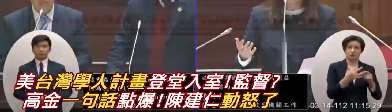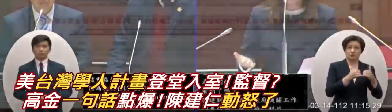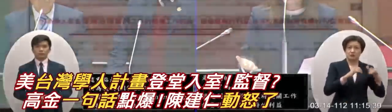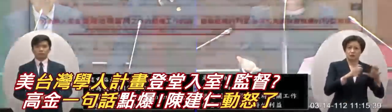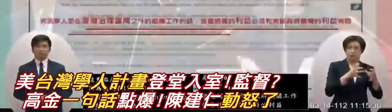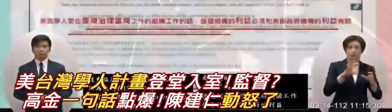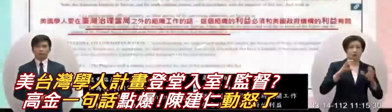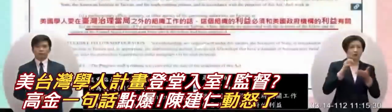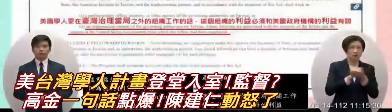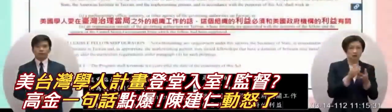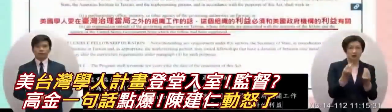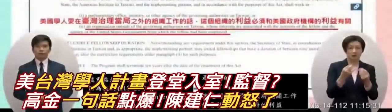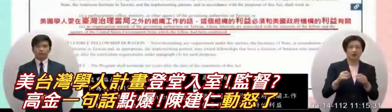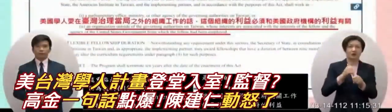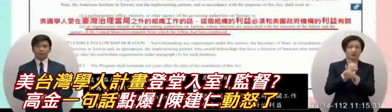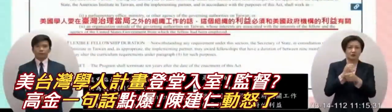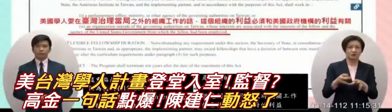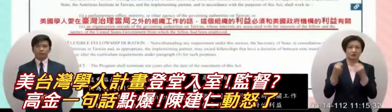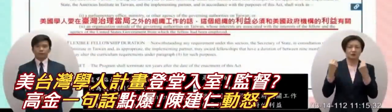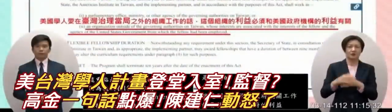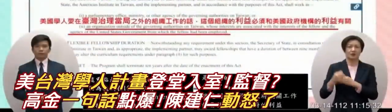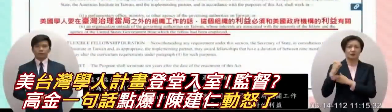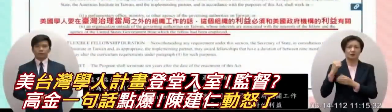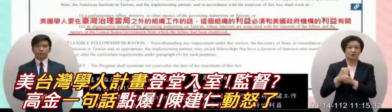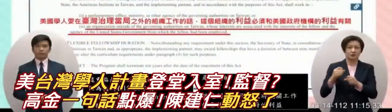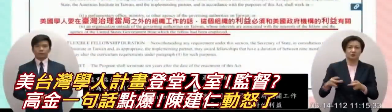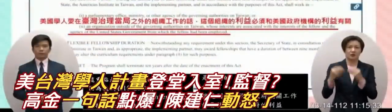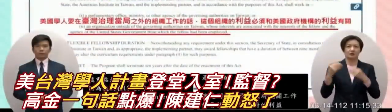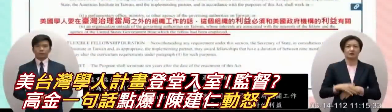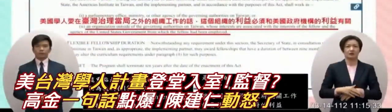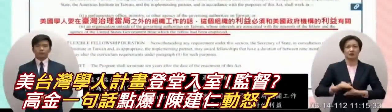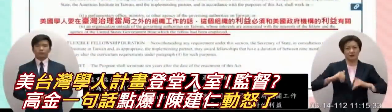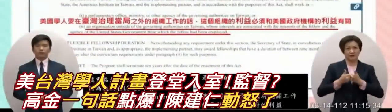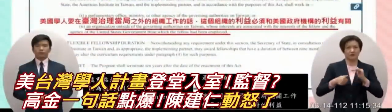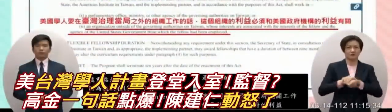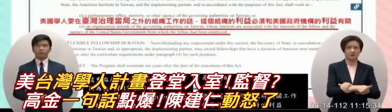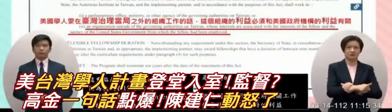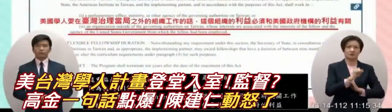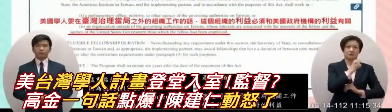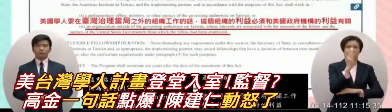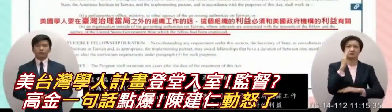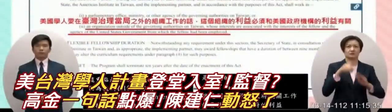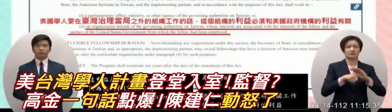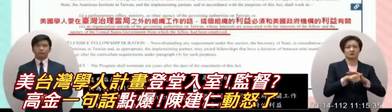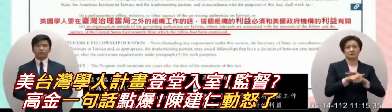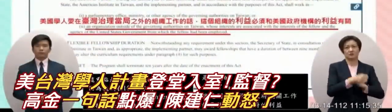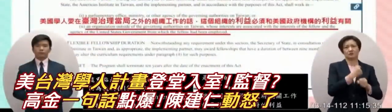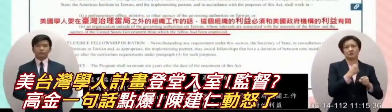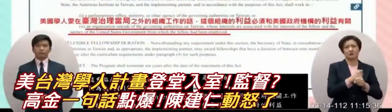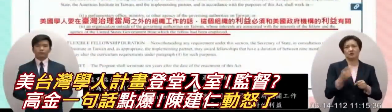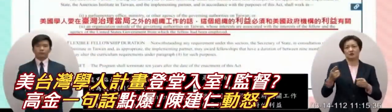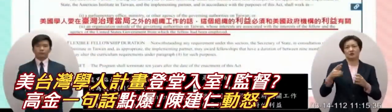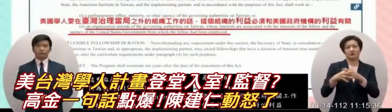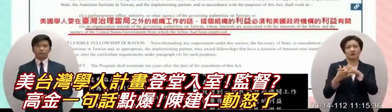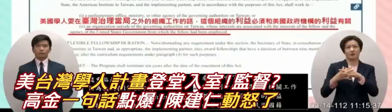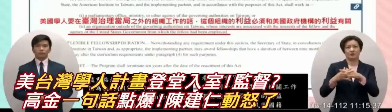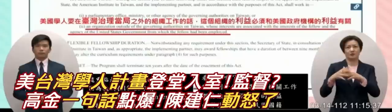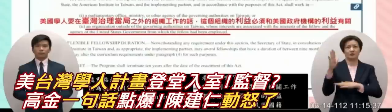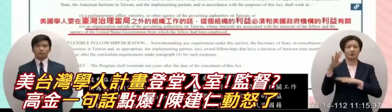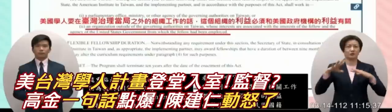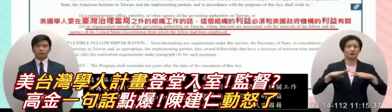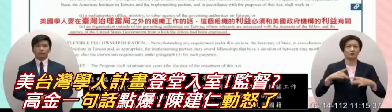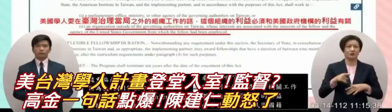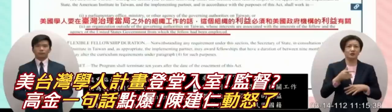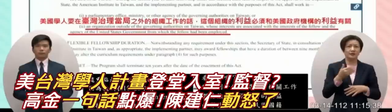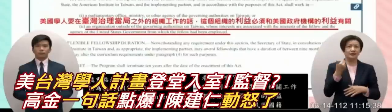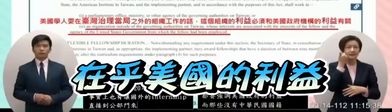核升迁，还有努力工作就可以在中华民国政府机关工作的联邦官员，他们会在乎谁